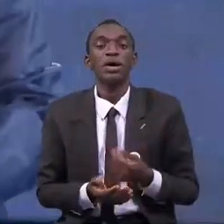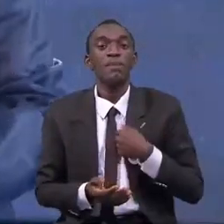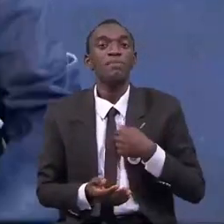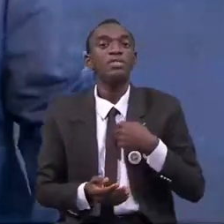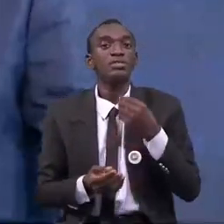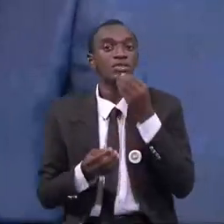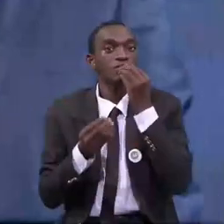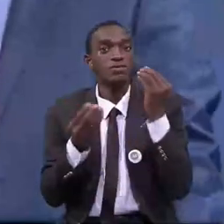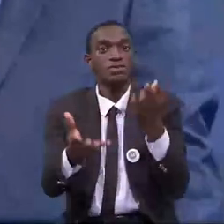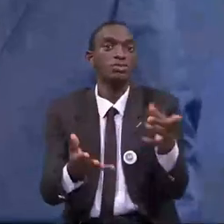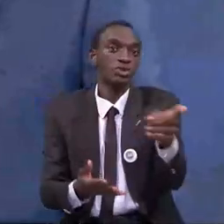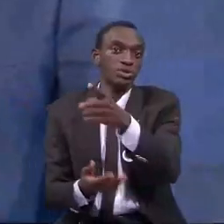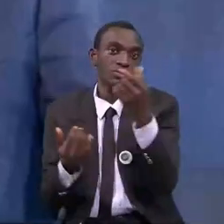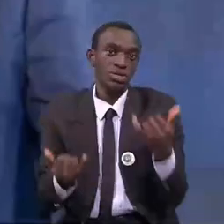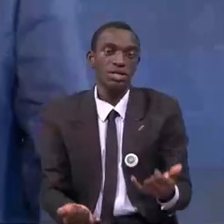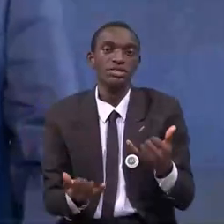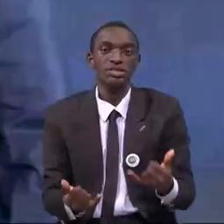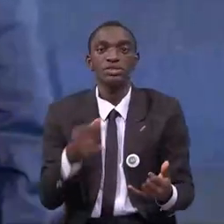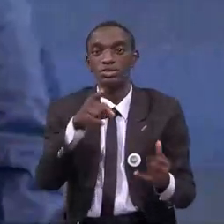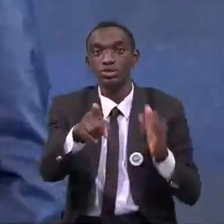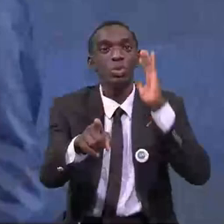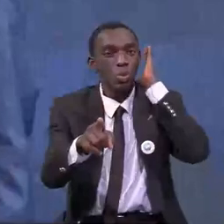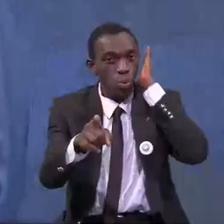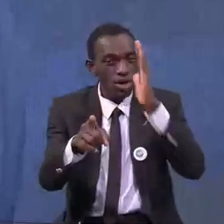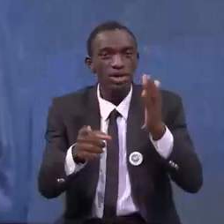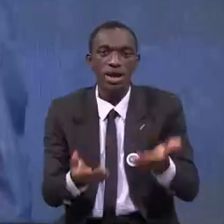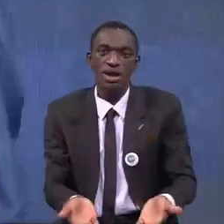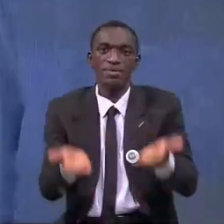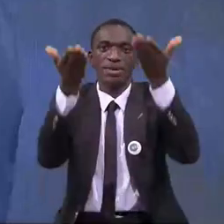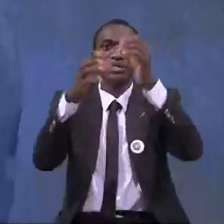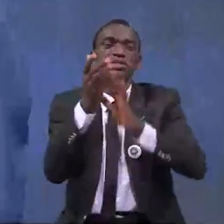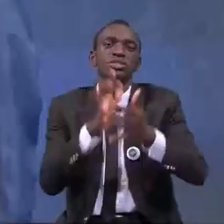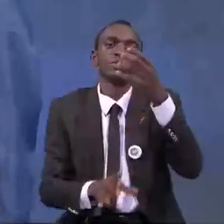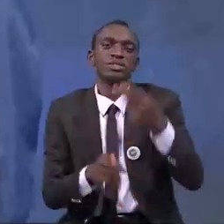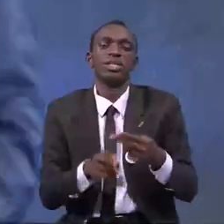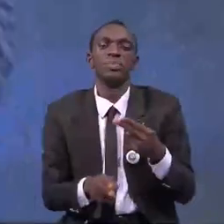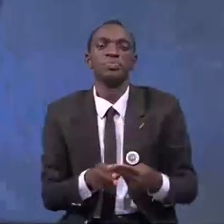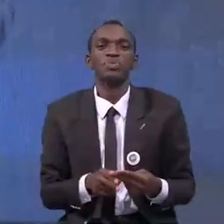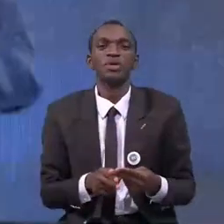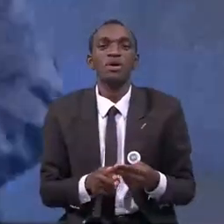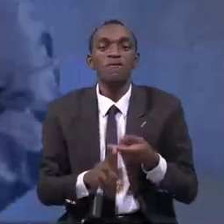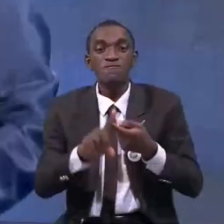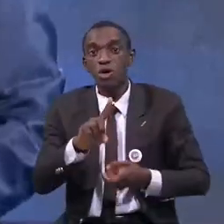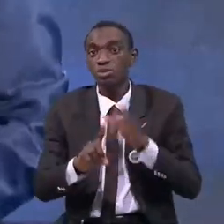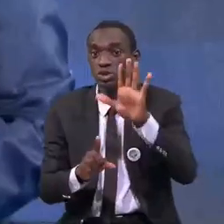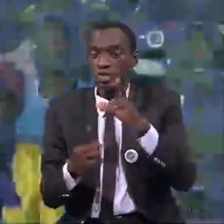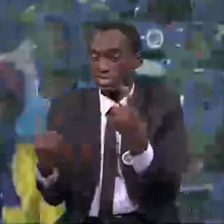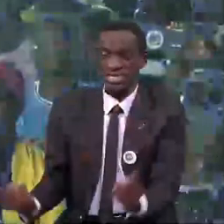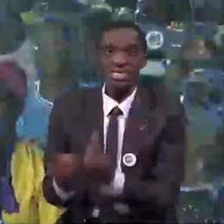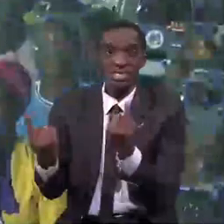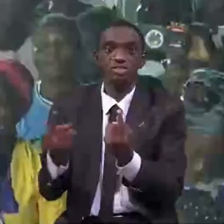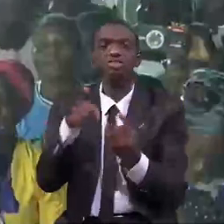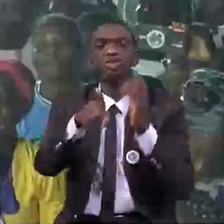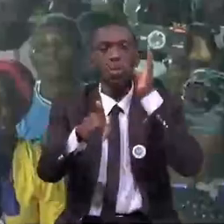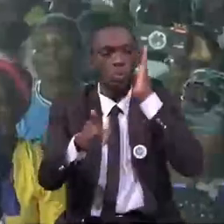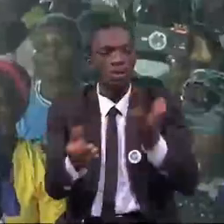je viens vous dire ce soir vous allez vous lever de